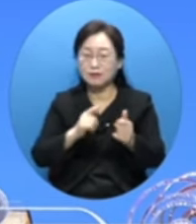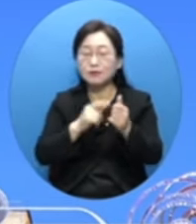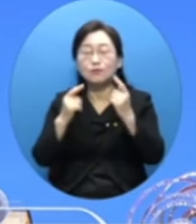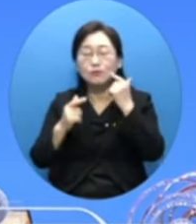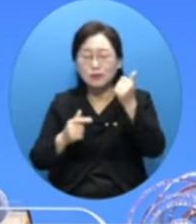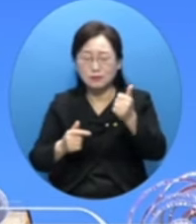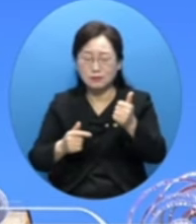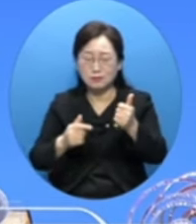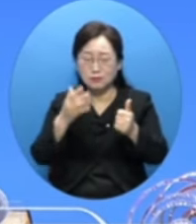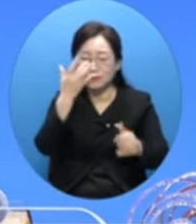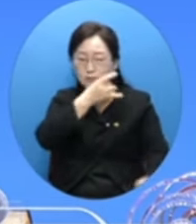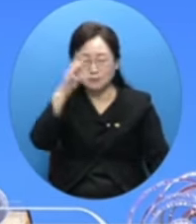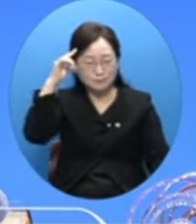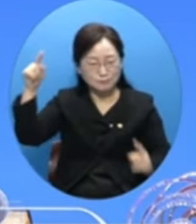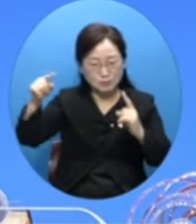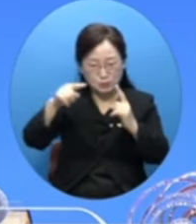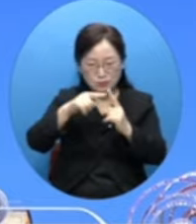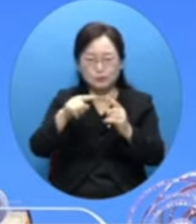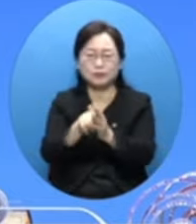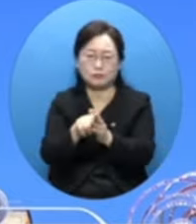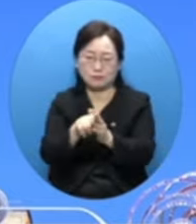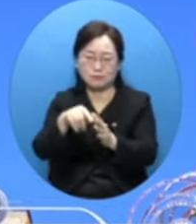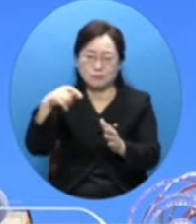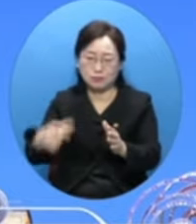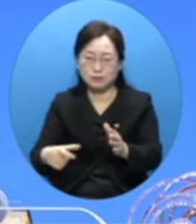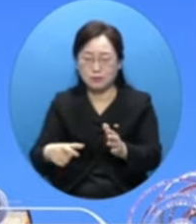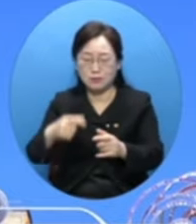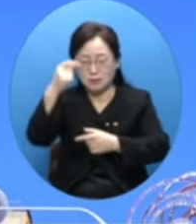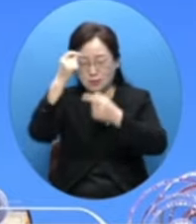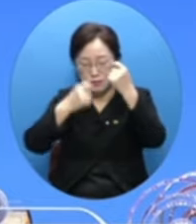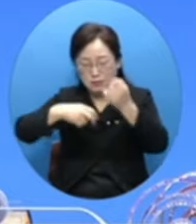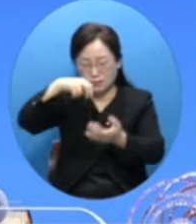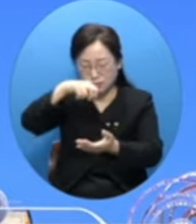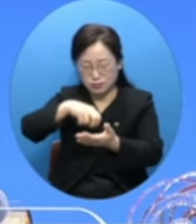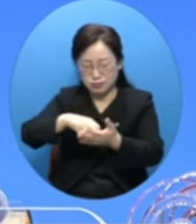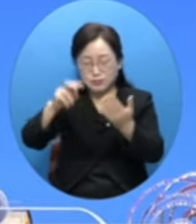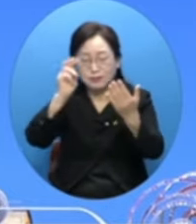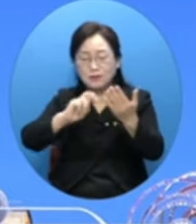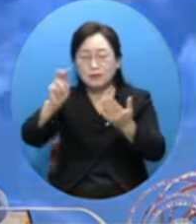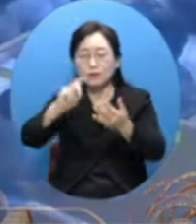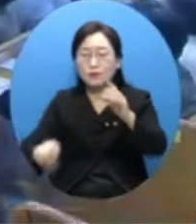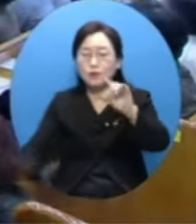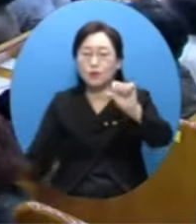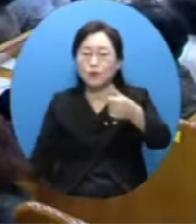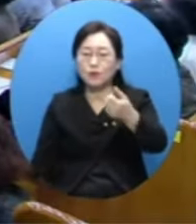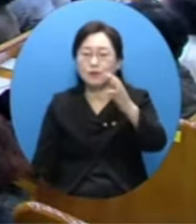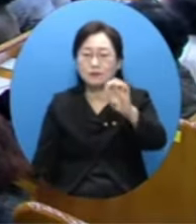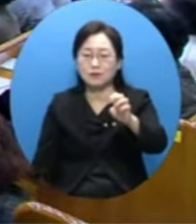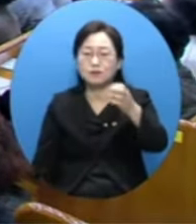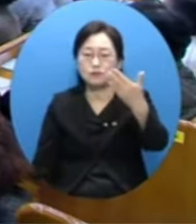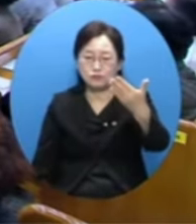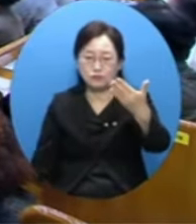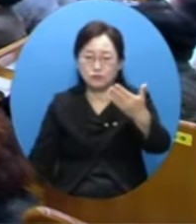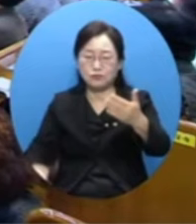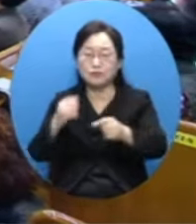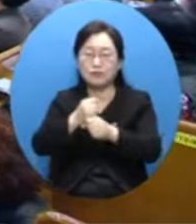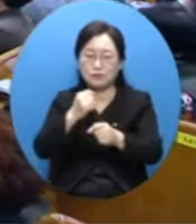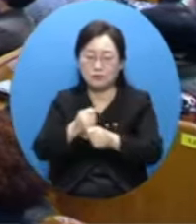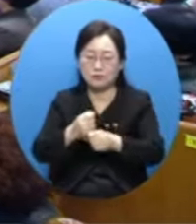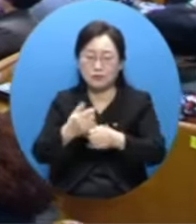분입니다. 거기서 무릎 꿇고 눈물 흘리면서 지은 찬송이 찬송가 549장입니다 절망